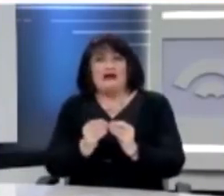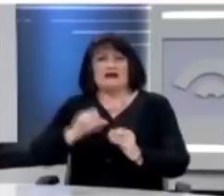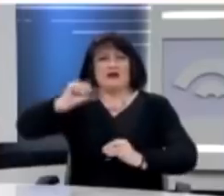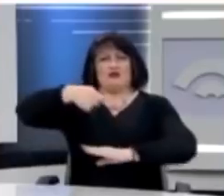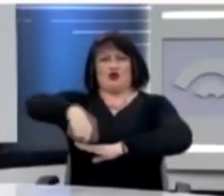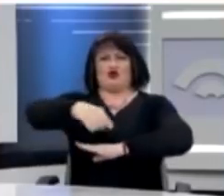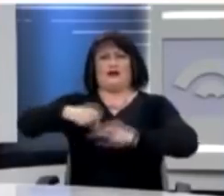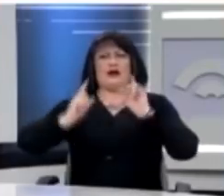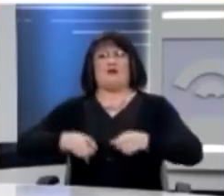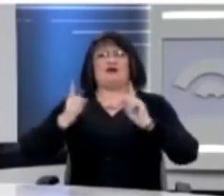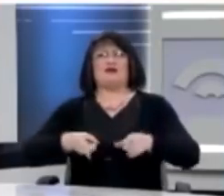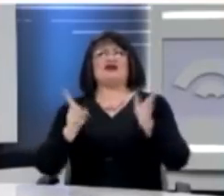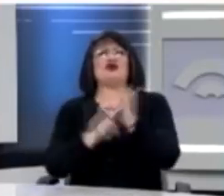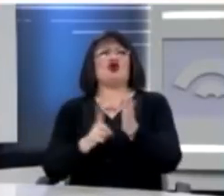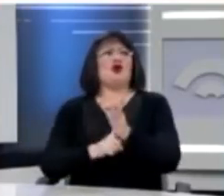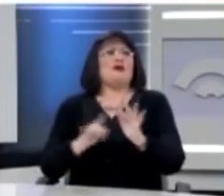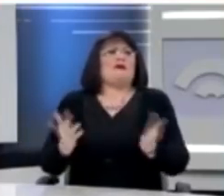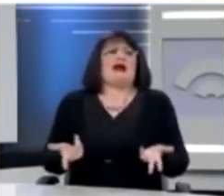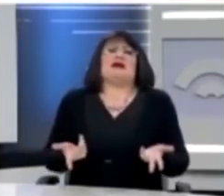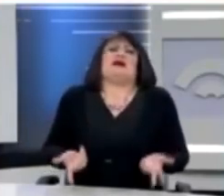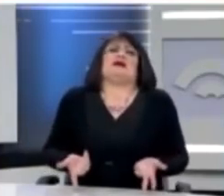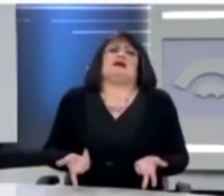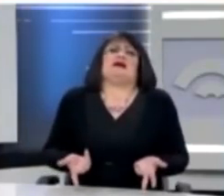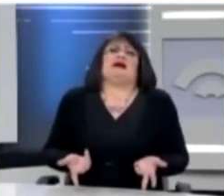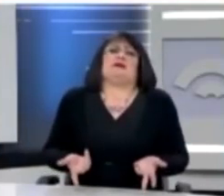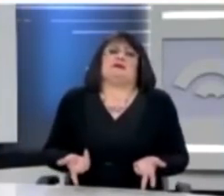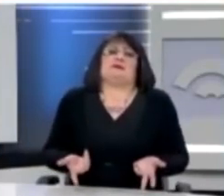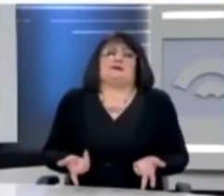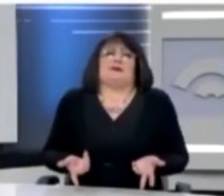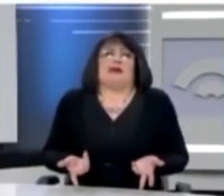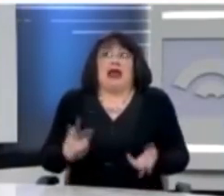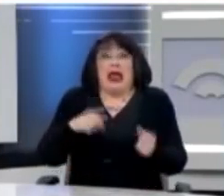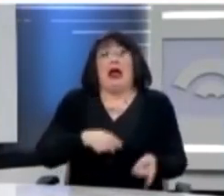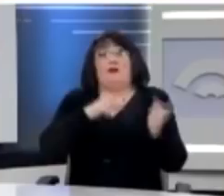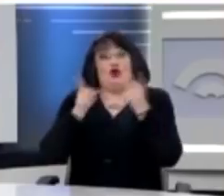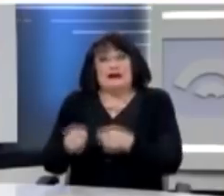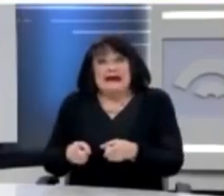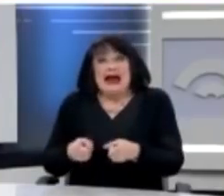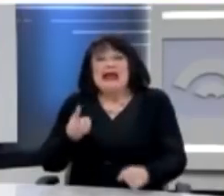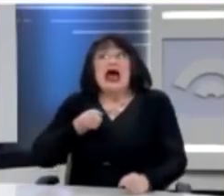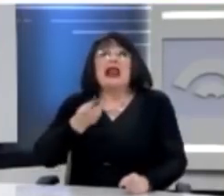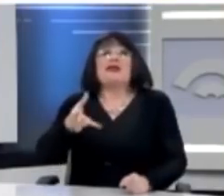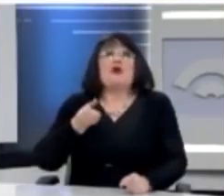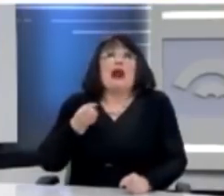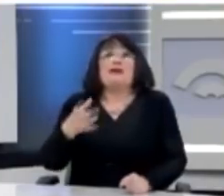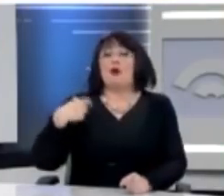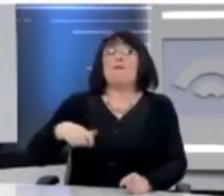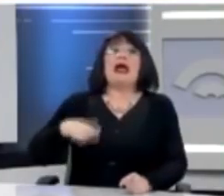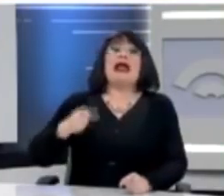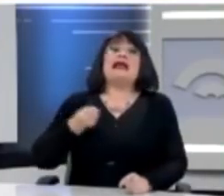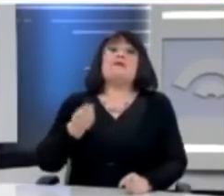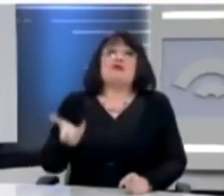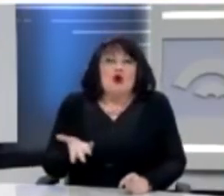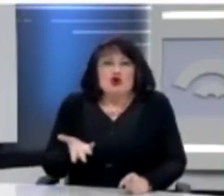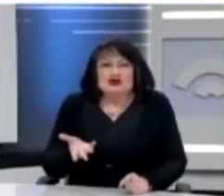πρωτοδικεία. Είναι νόμιμα, με βάση και τις δικές σας αρχές. Αντίστοιχα, ο αριθμός των μελών